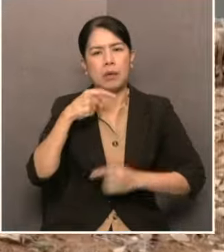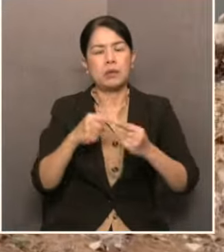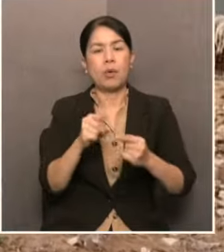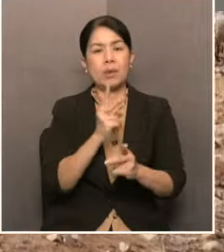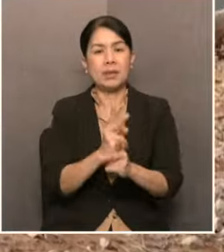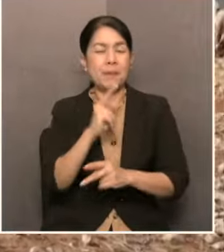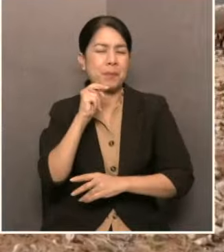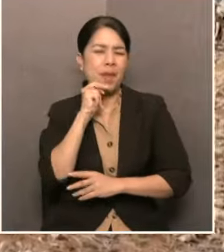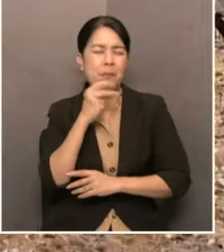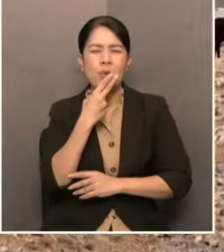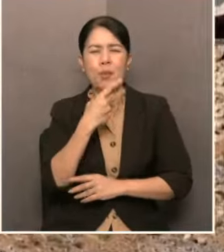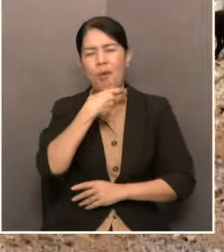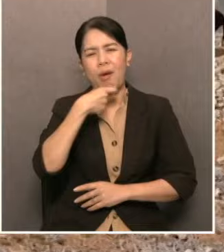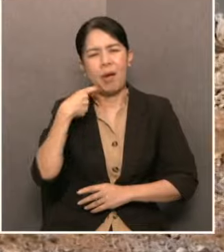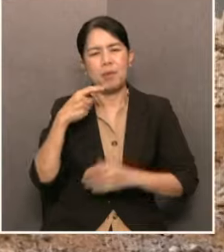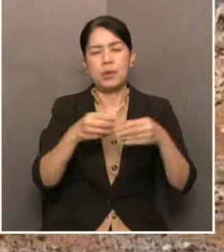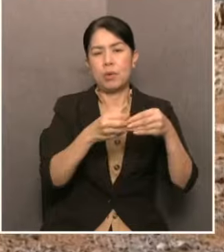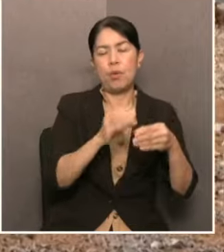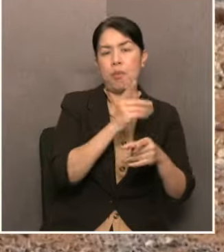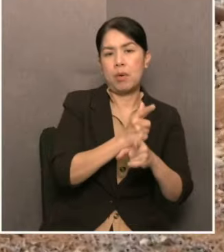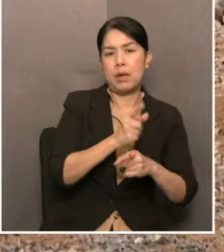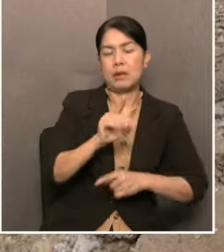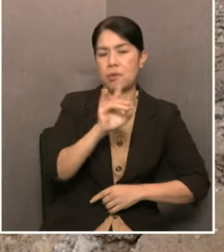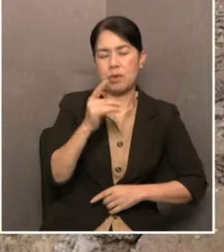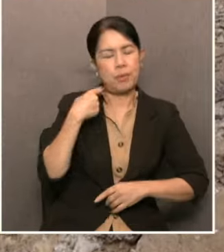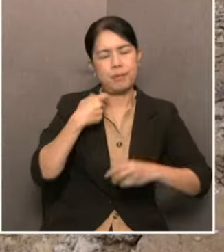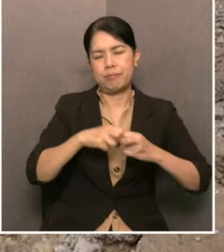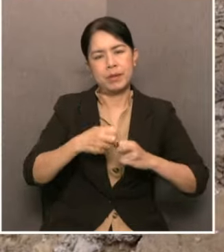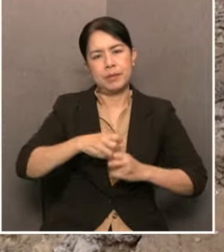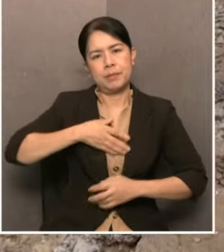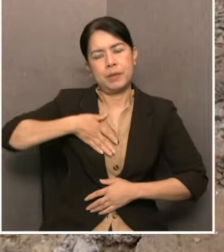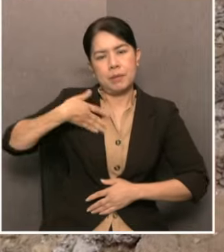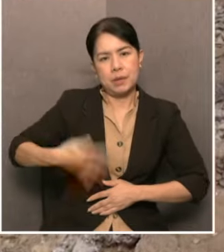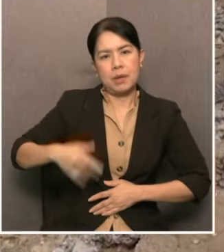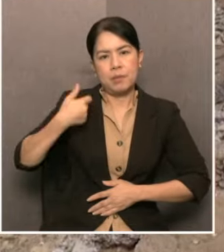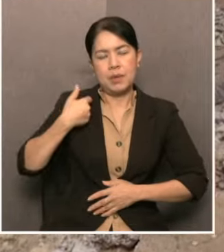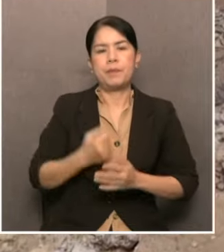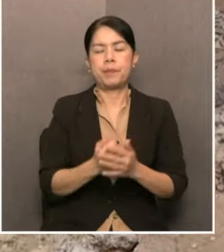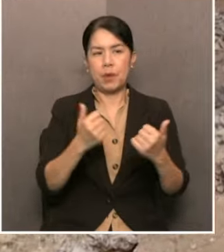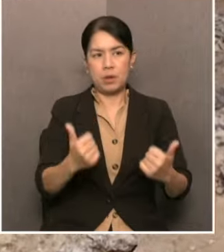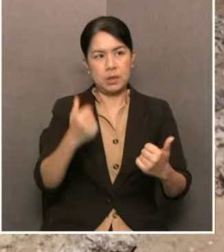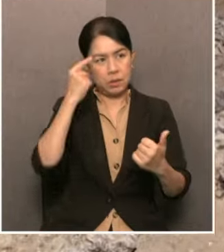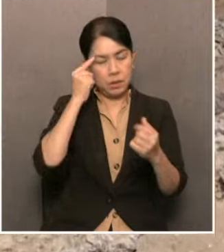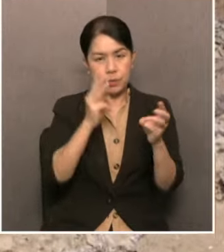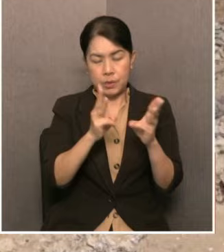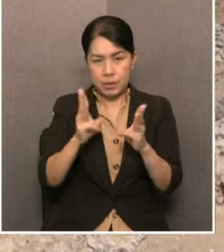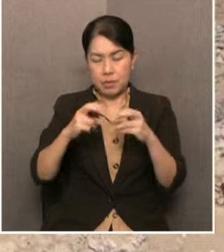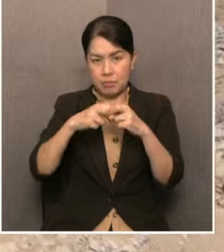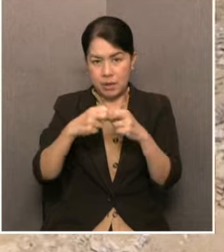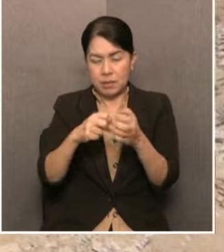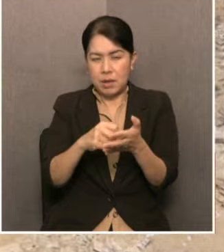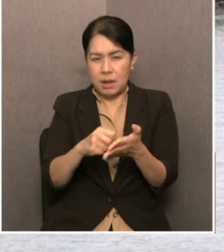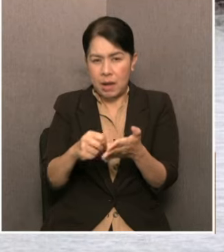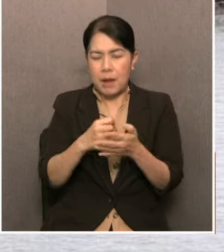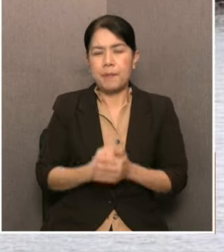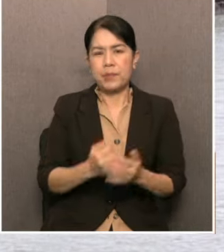มผู้เลี้ยงสัว์ได้รบความเดอดร้อนจนอทีของแคว้นเห็นชอบมาตรการใหม่ในการตอสู้กัภัยแงรุนแรง ซึ่ประ